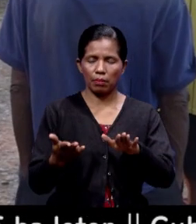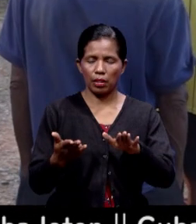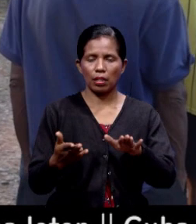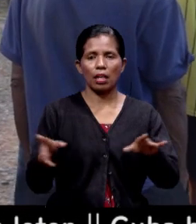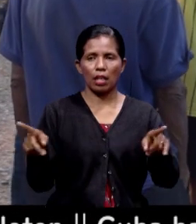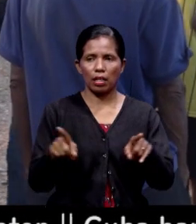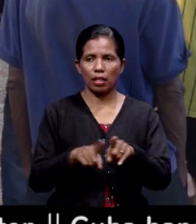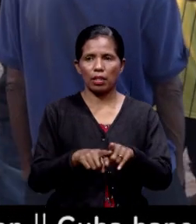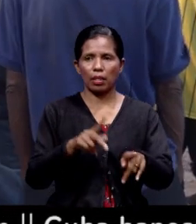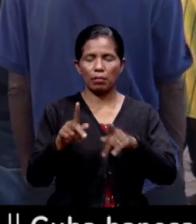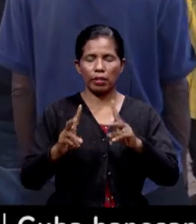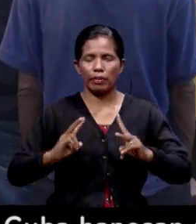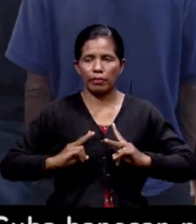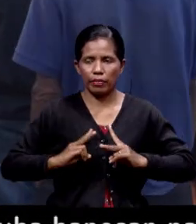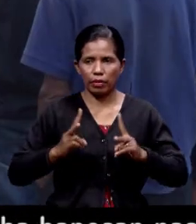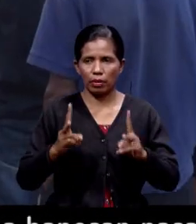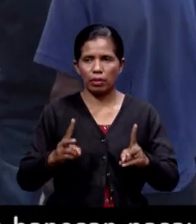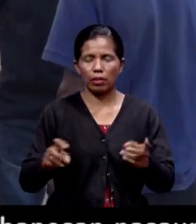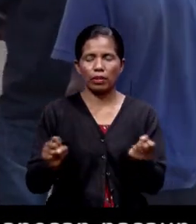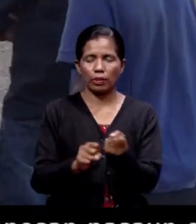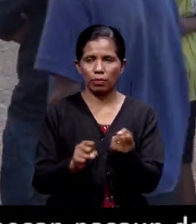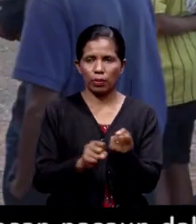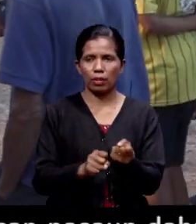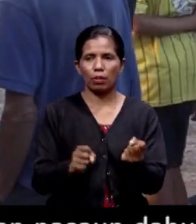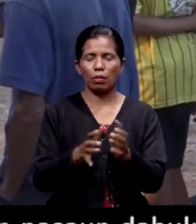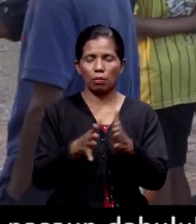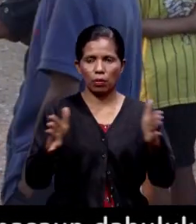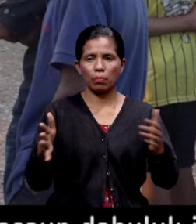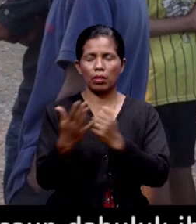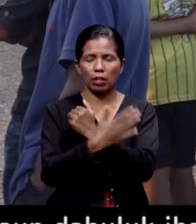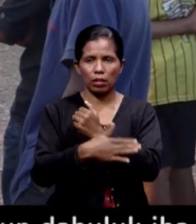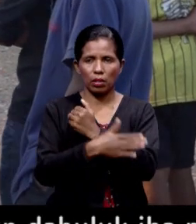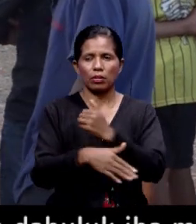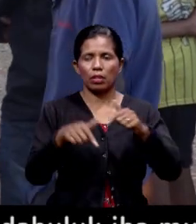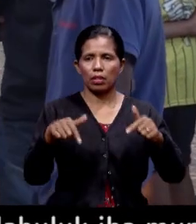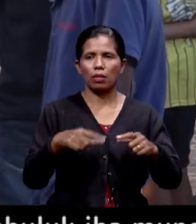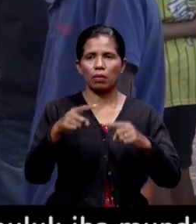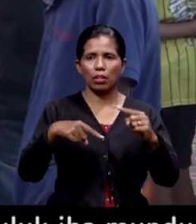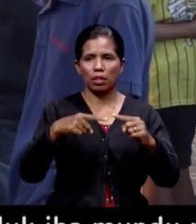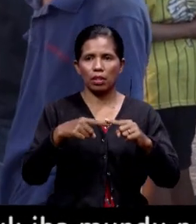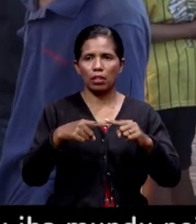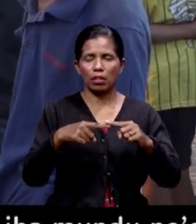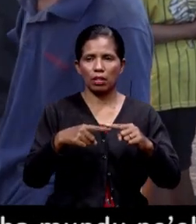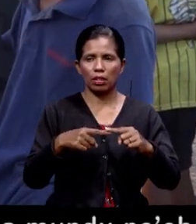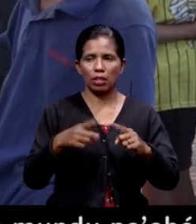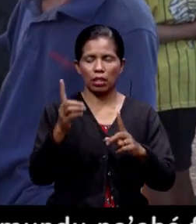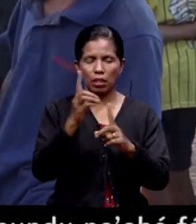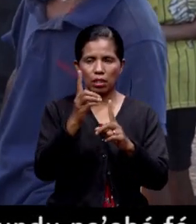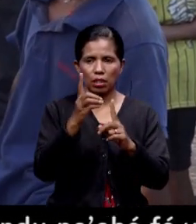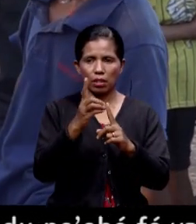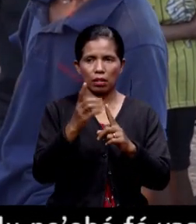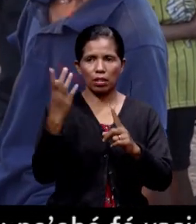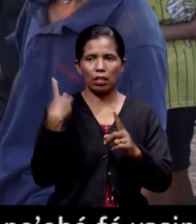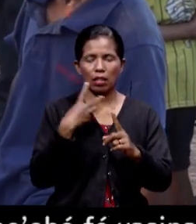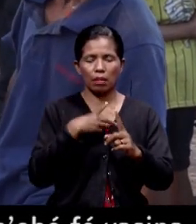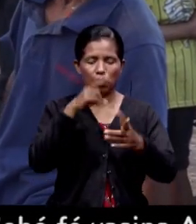la veterans contribuisan ba na sound ne behera quando ia ni via data ne be